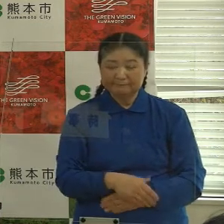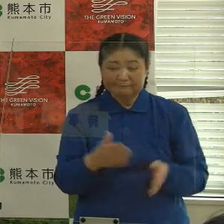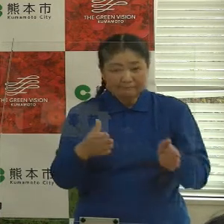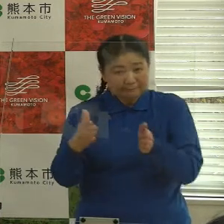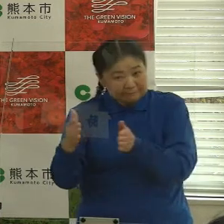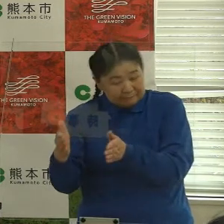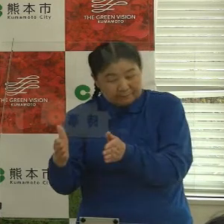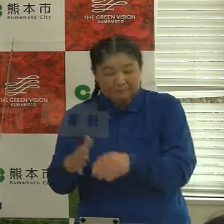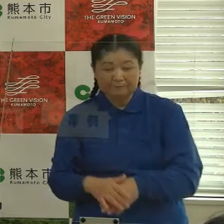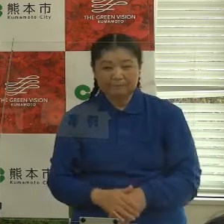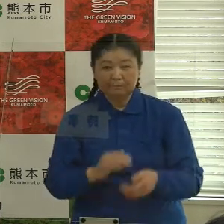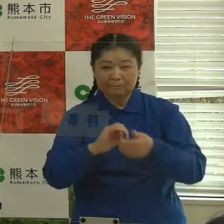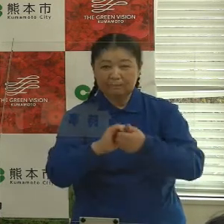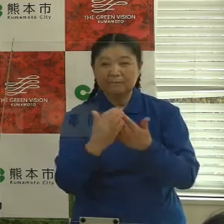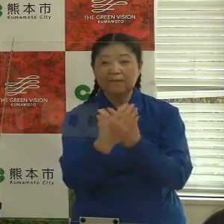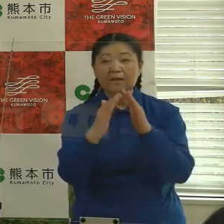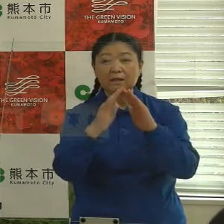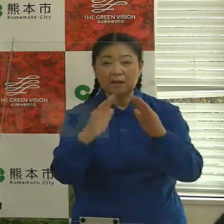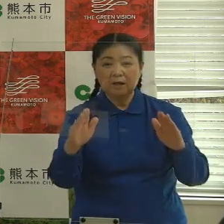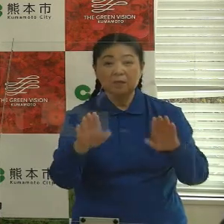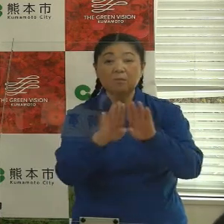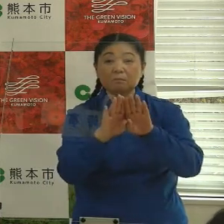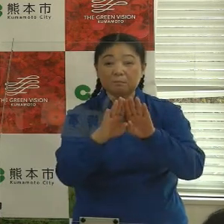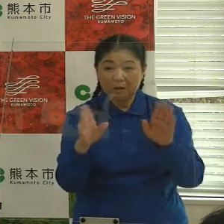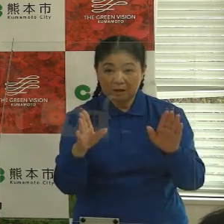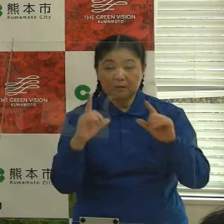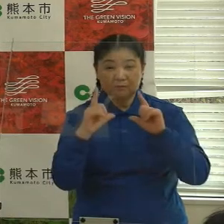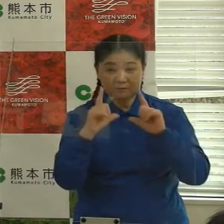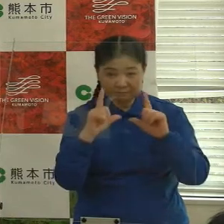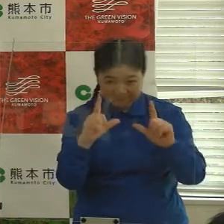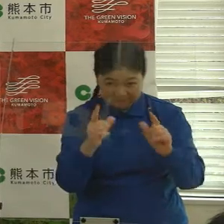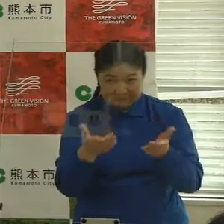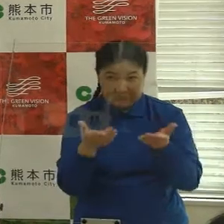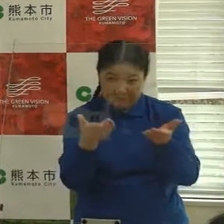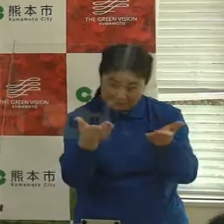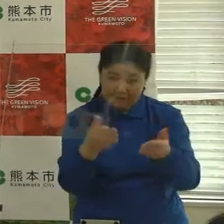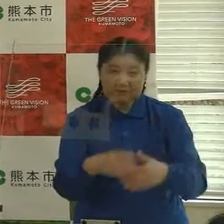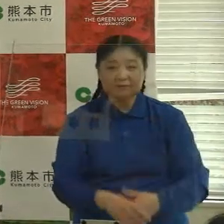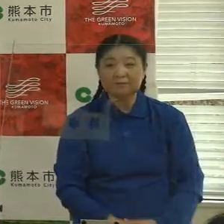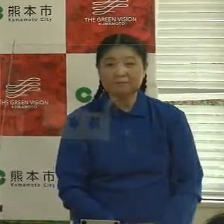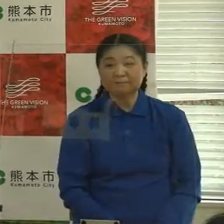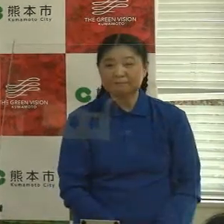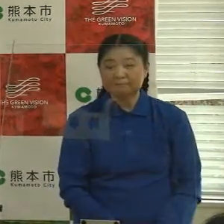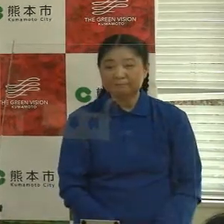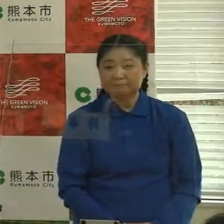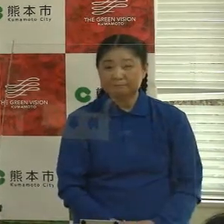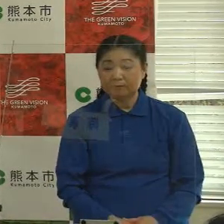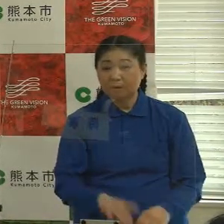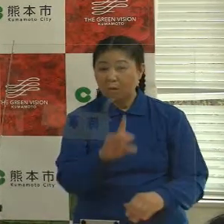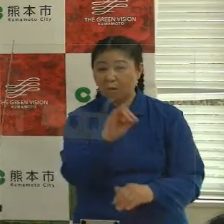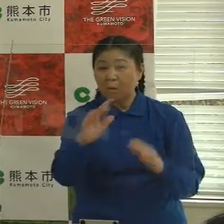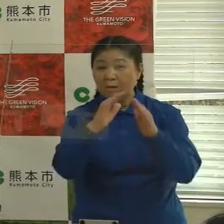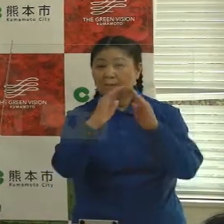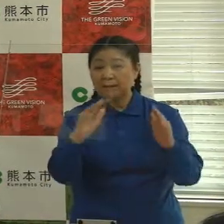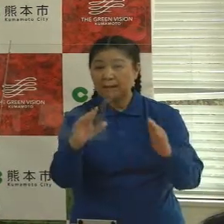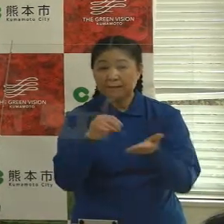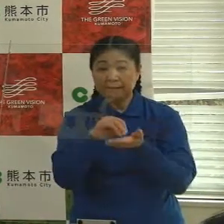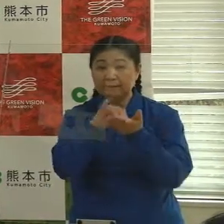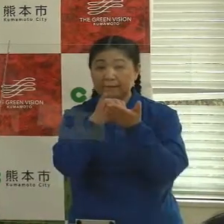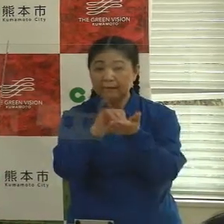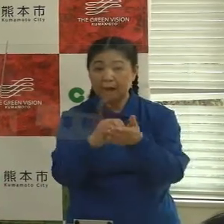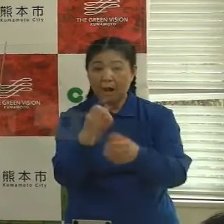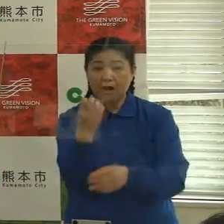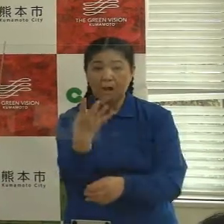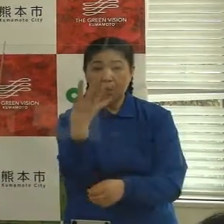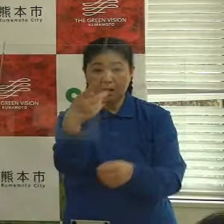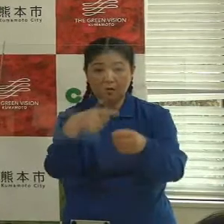それでは第1回定例会を終えての所感を述べさせていただきます。今議会に提出をいたしました令